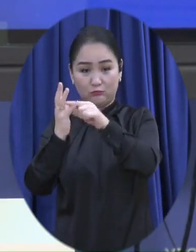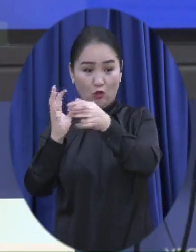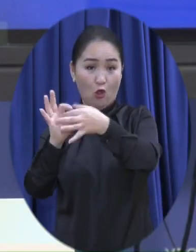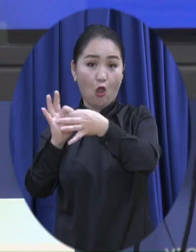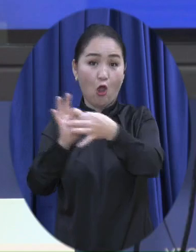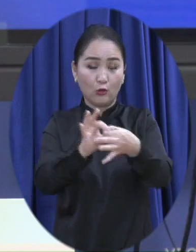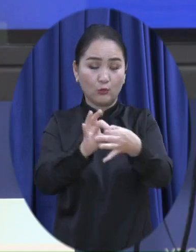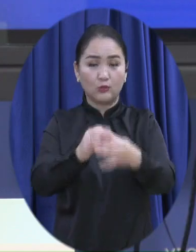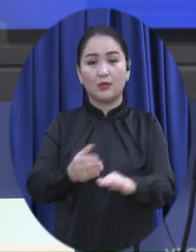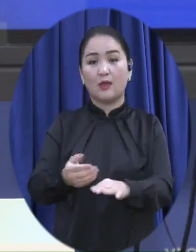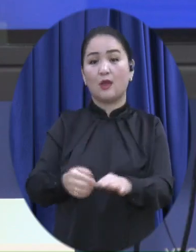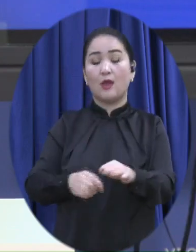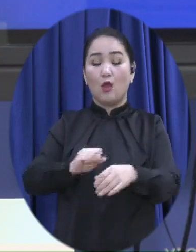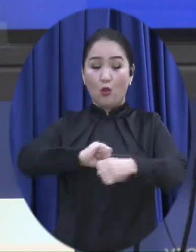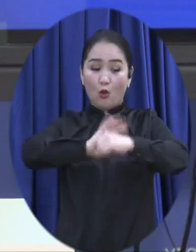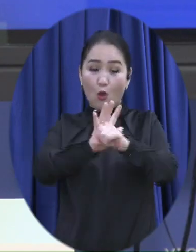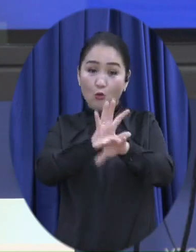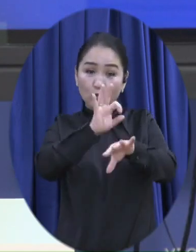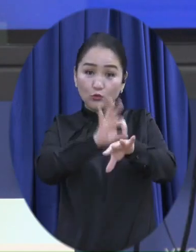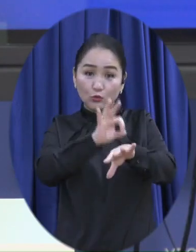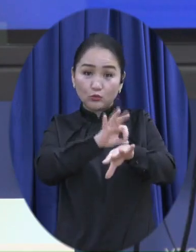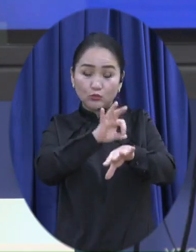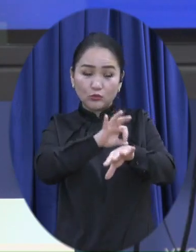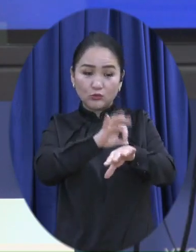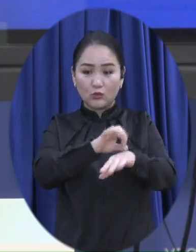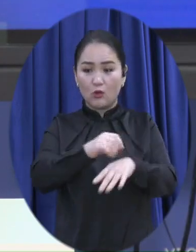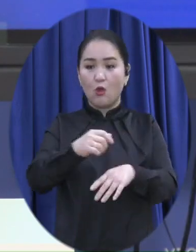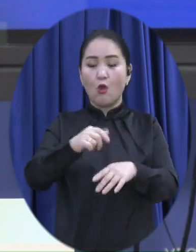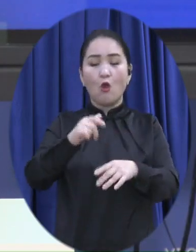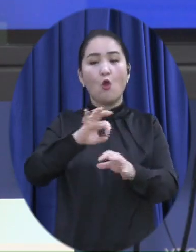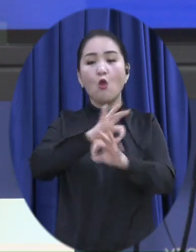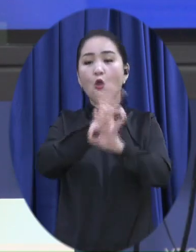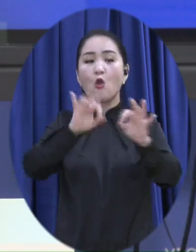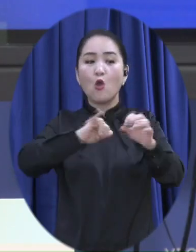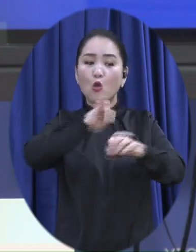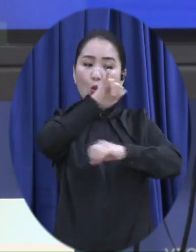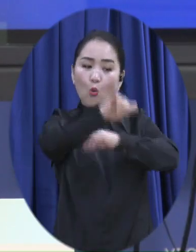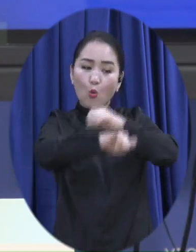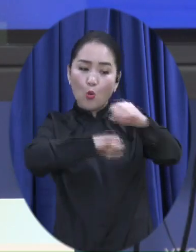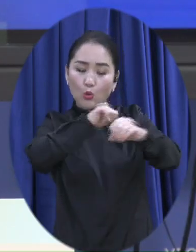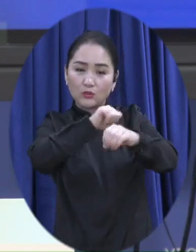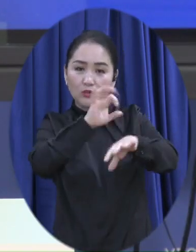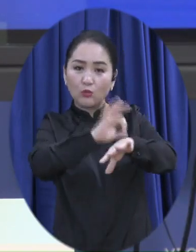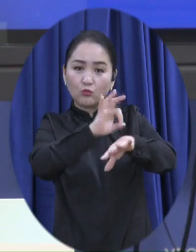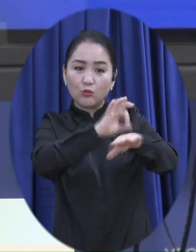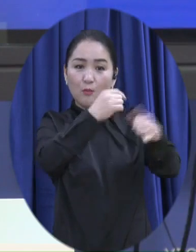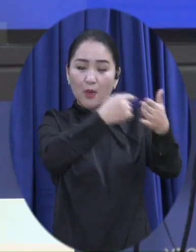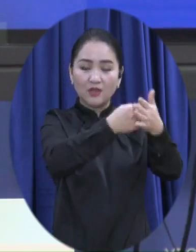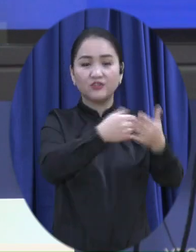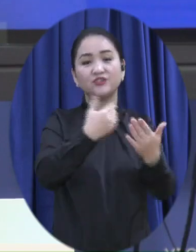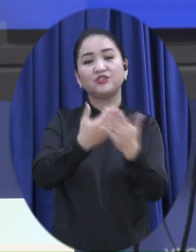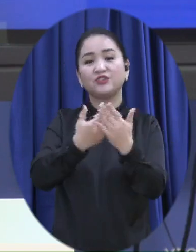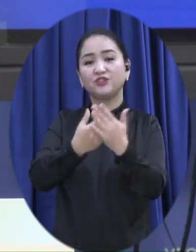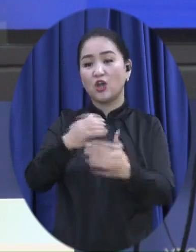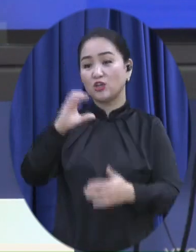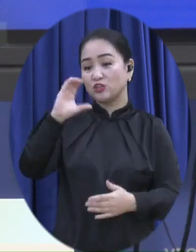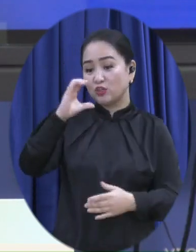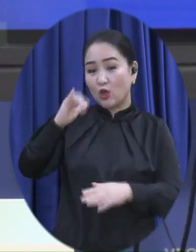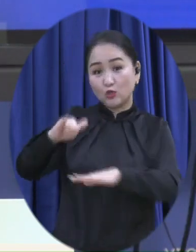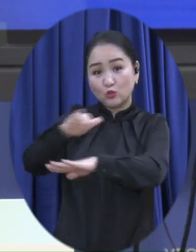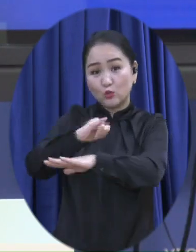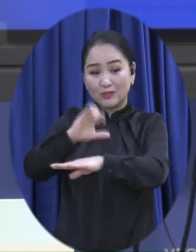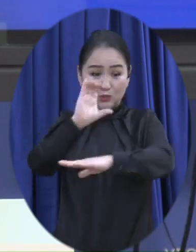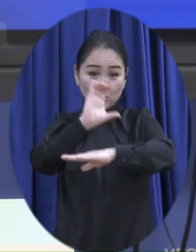нь анх коронавирус халдвар бусад улс оронд бүртгэгдэж байхад жишээлбэл Солонгост улс сүмд одоо нэг хүн